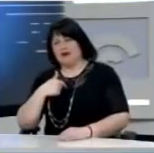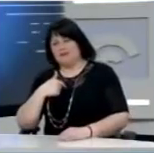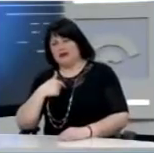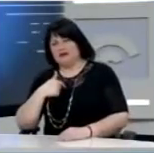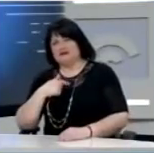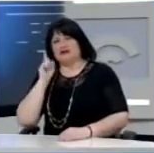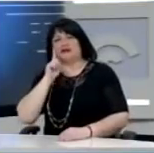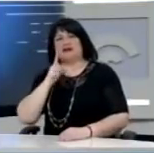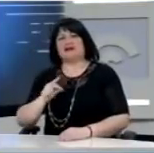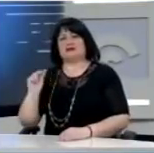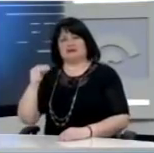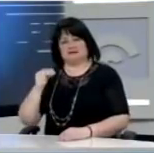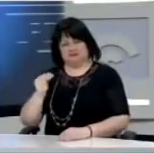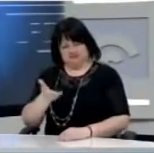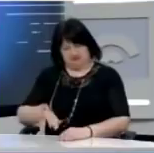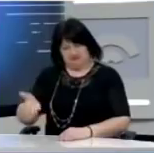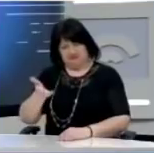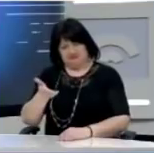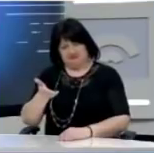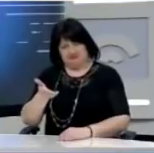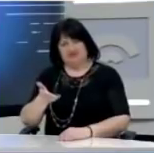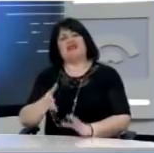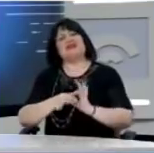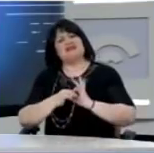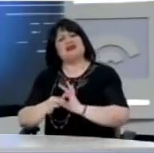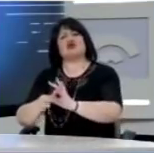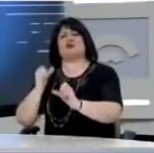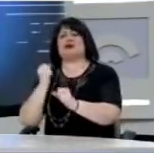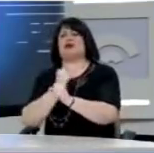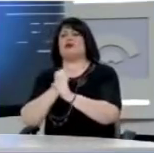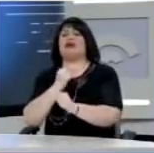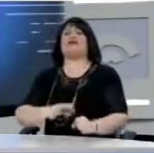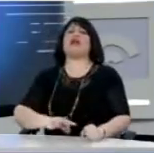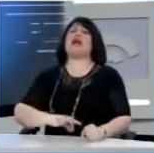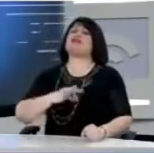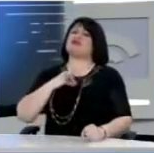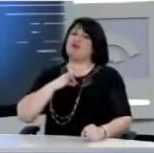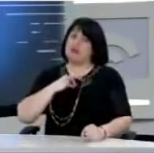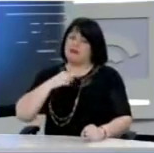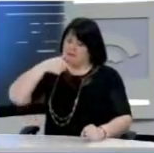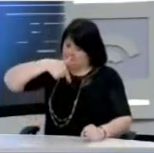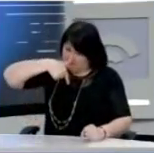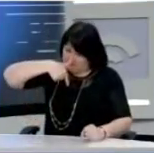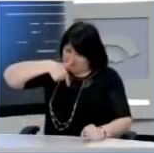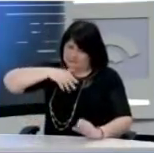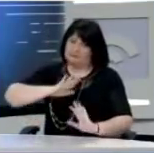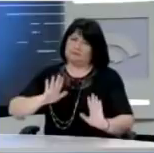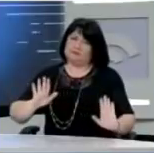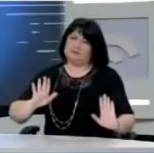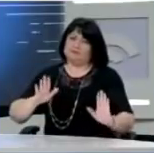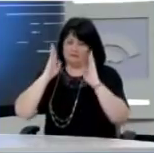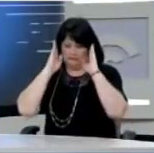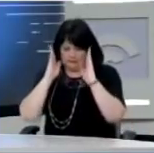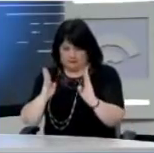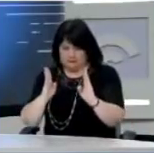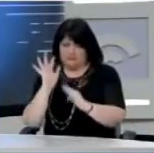κύριοι συνάδελφοι της πλειοψηφίας, θα συνεχίσουμε να δουλεύουμε με αξιοπρέπεια, με ταπεινότητα, με